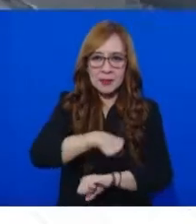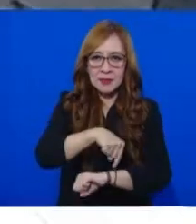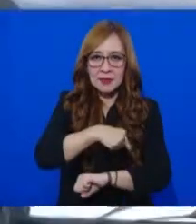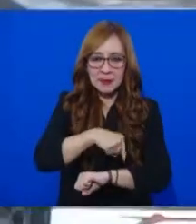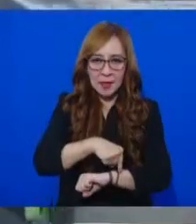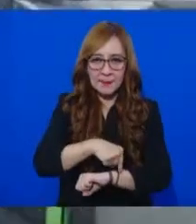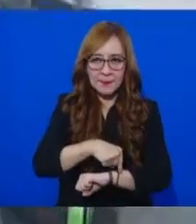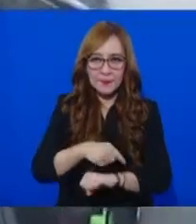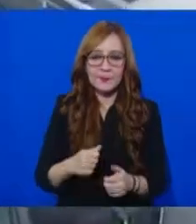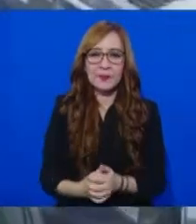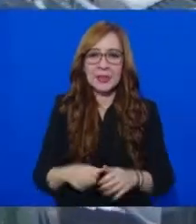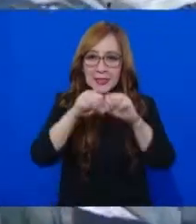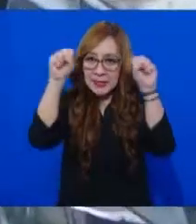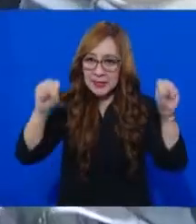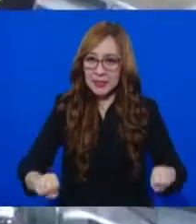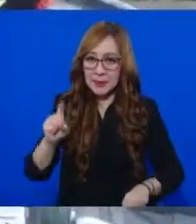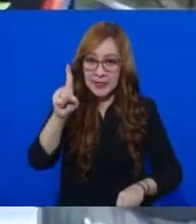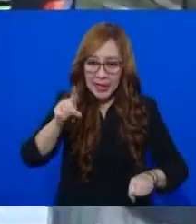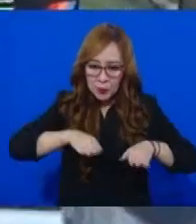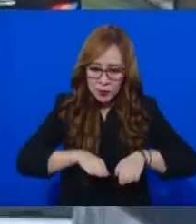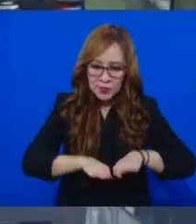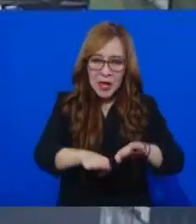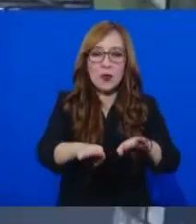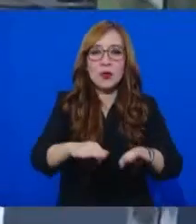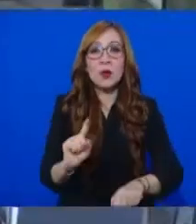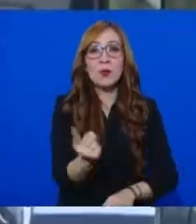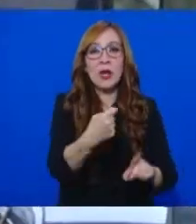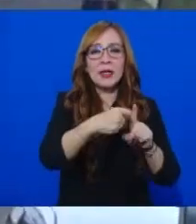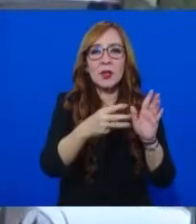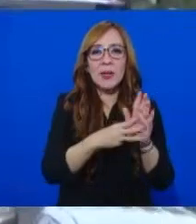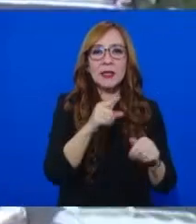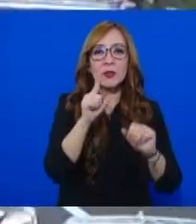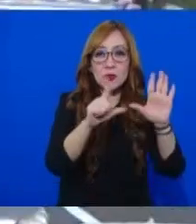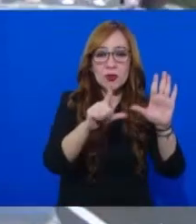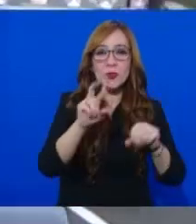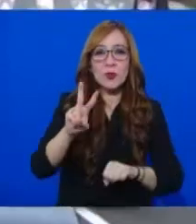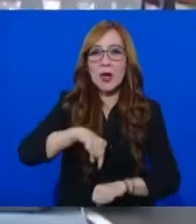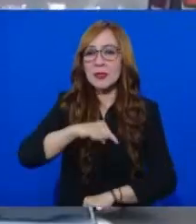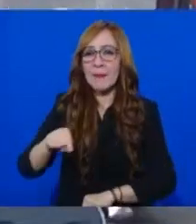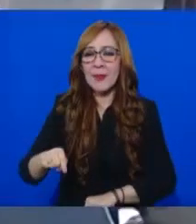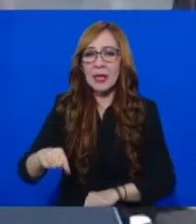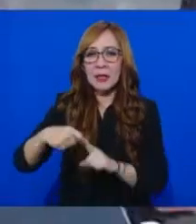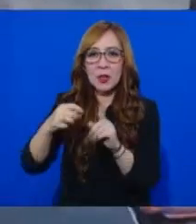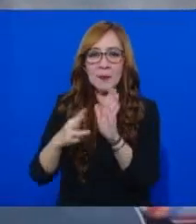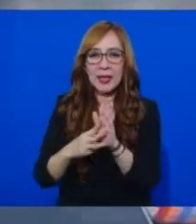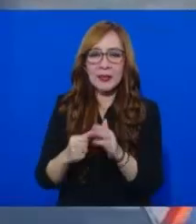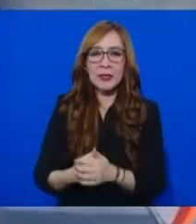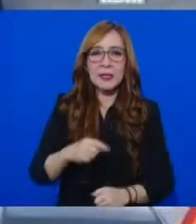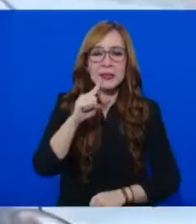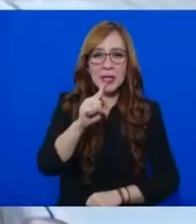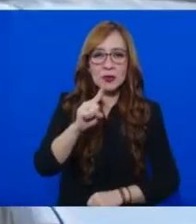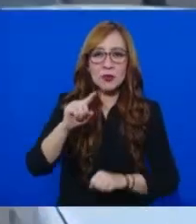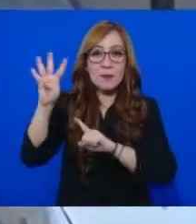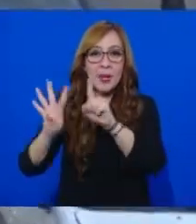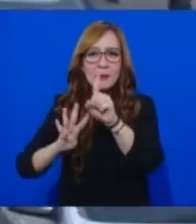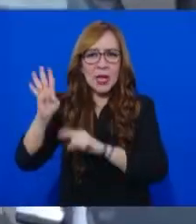Sementara rekayasa arus one way yang sebelumnya diberlakukan dari kilometer 72 tol Cipali hingga kilometer 414 Kali Kangkung sudah